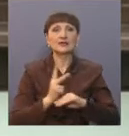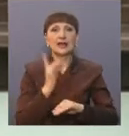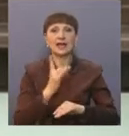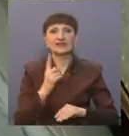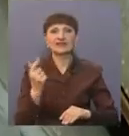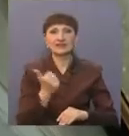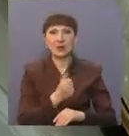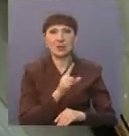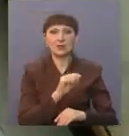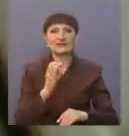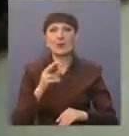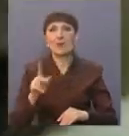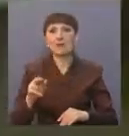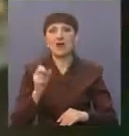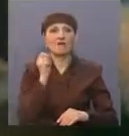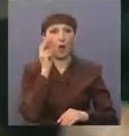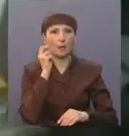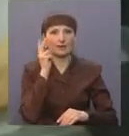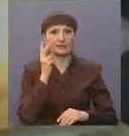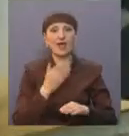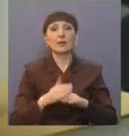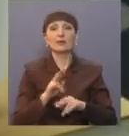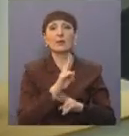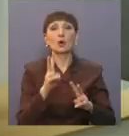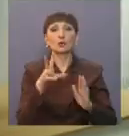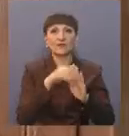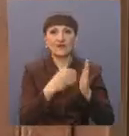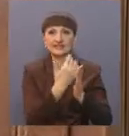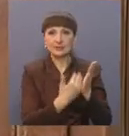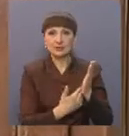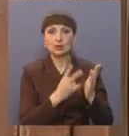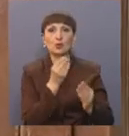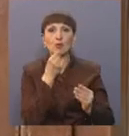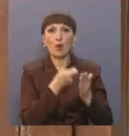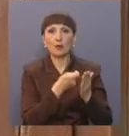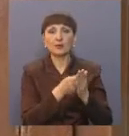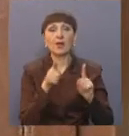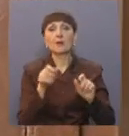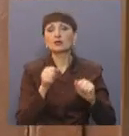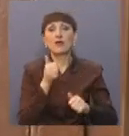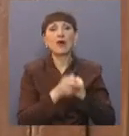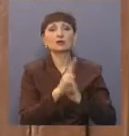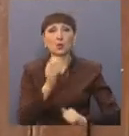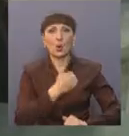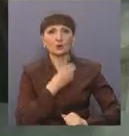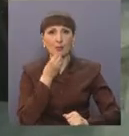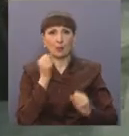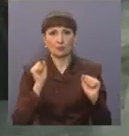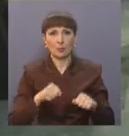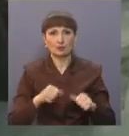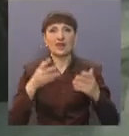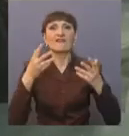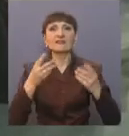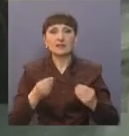понедельник, среду и пятницу в обеденное время. Помимо тех, кто указан в списке нуждающихся, поесть здесь может каждый желающий. В день